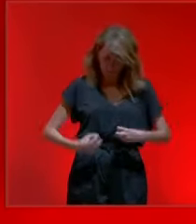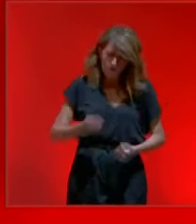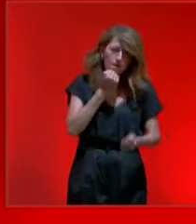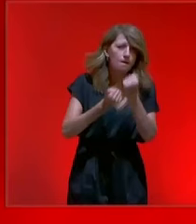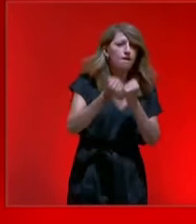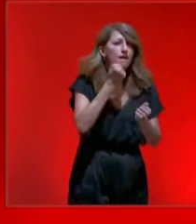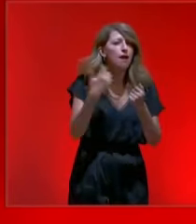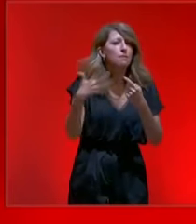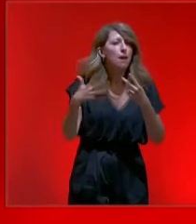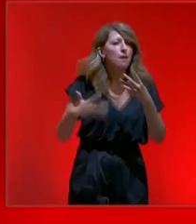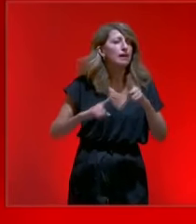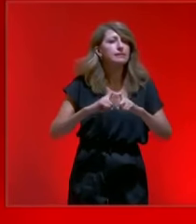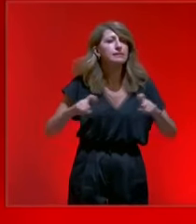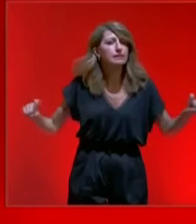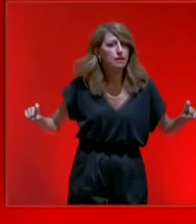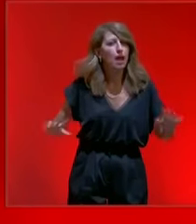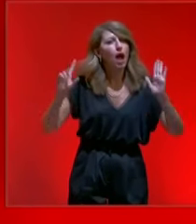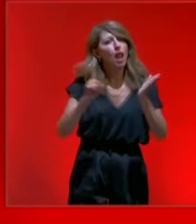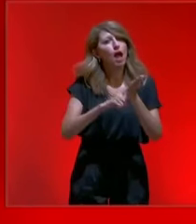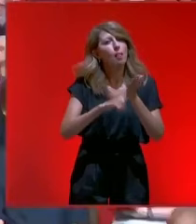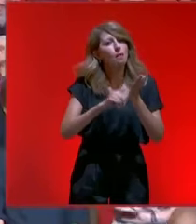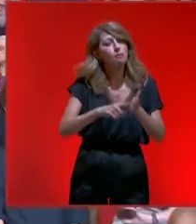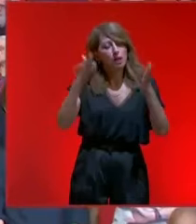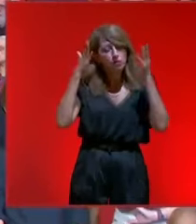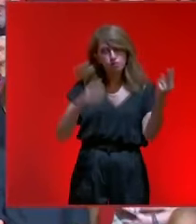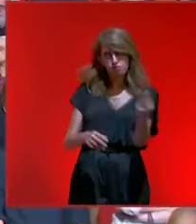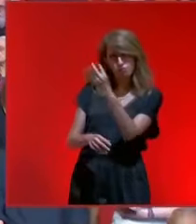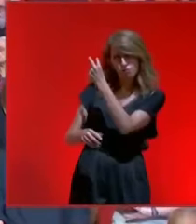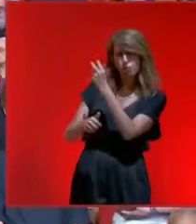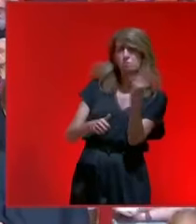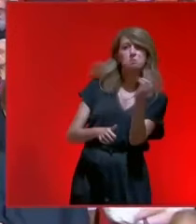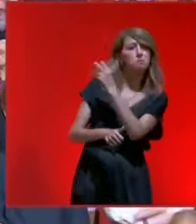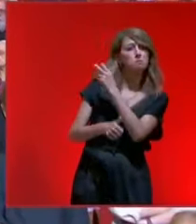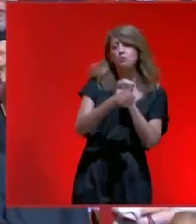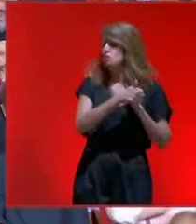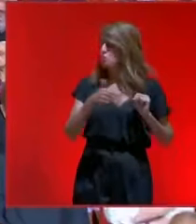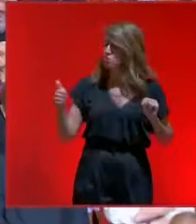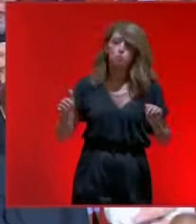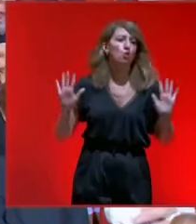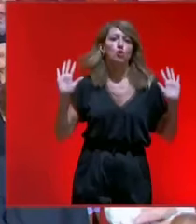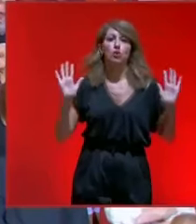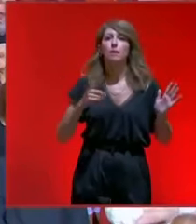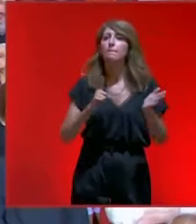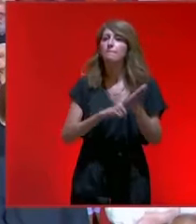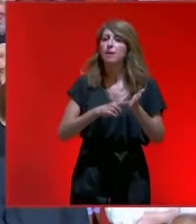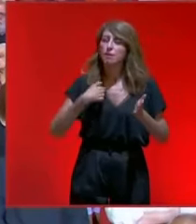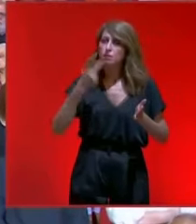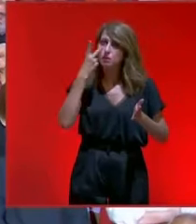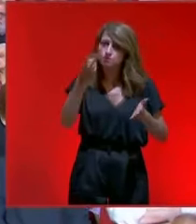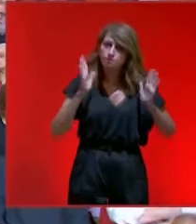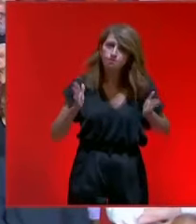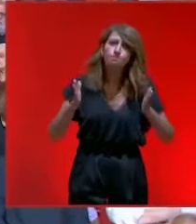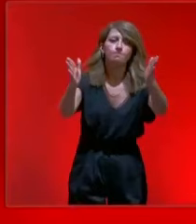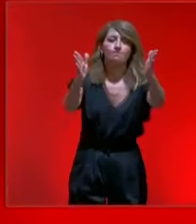μπροστά και να ανατρέψουμε το αρνητικό αποτέλεσμα. Αυτό είναι το ιστορικό μας χρέος. Να μπούμε